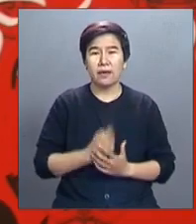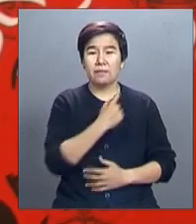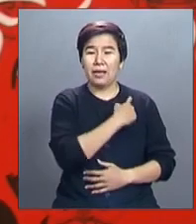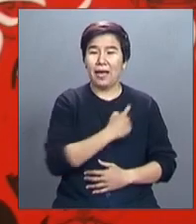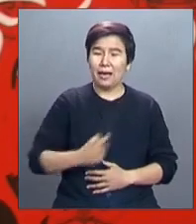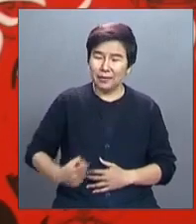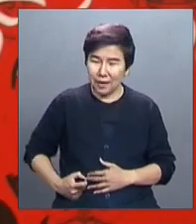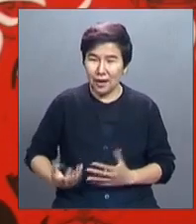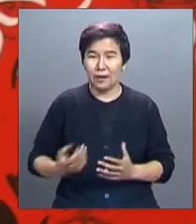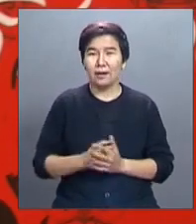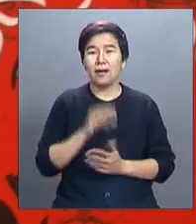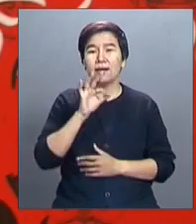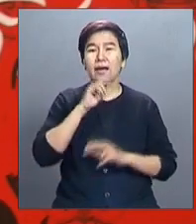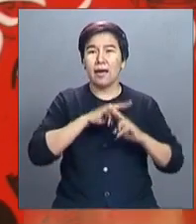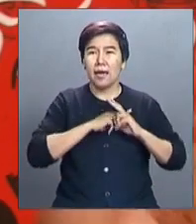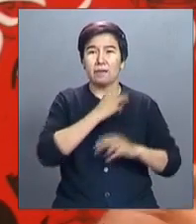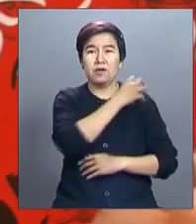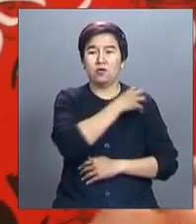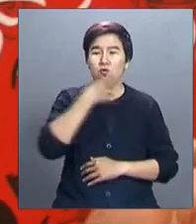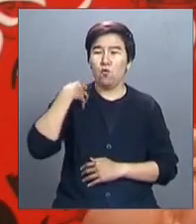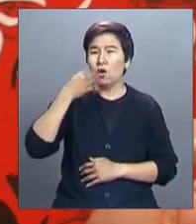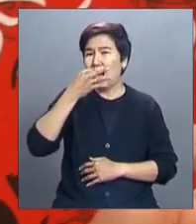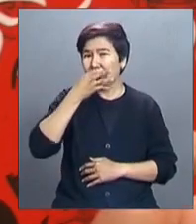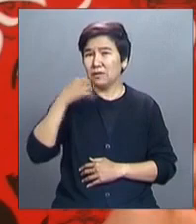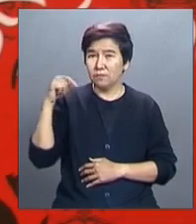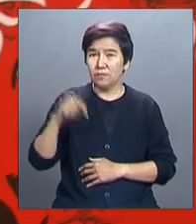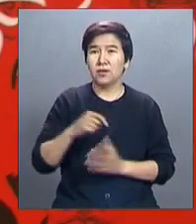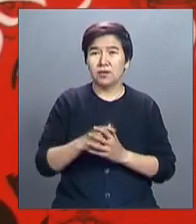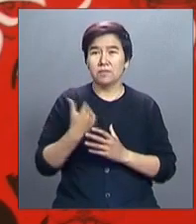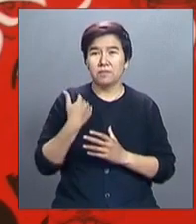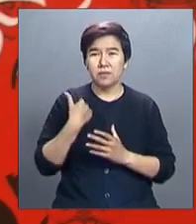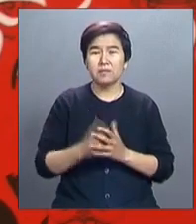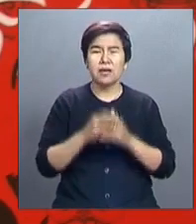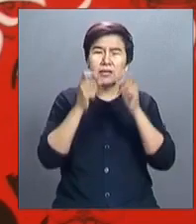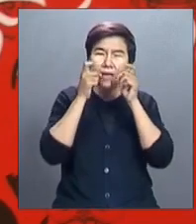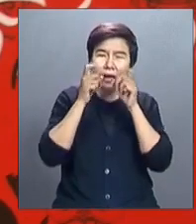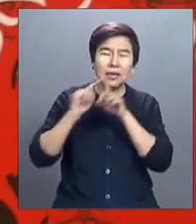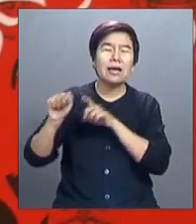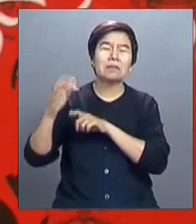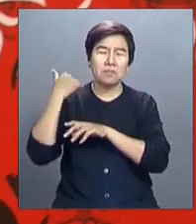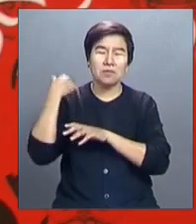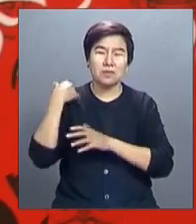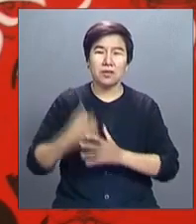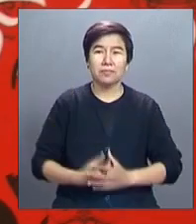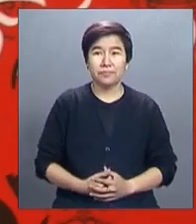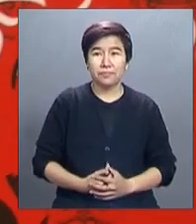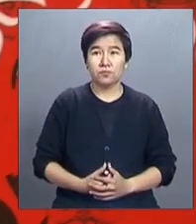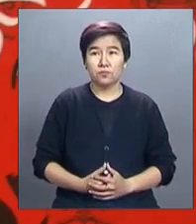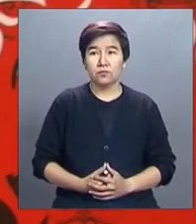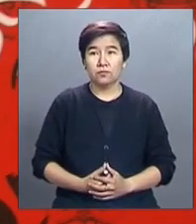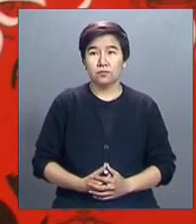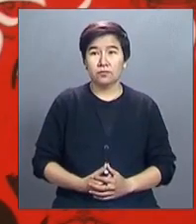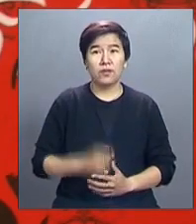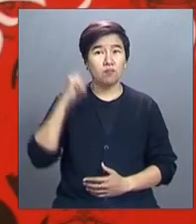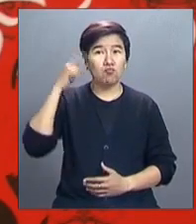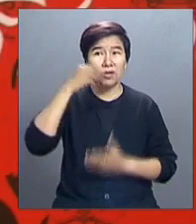องแล้วก็เป็นนักการทูตที่จะมาเล่นเป็นกุมภกันวันนี้นักการทูตคนหนึ่งแล้วก็กำลังเรียนผู้หญิ